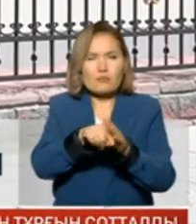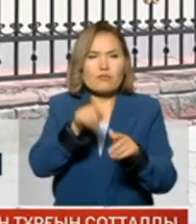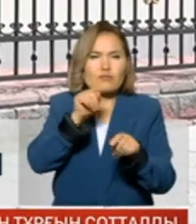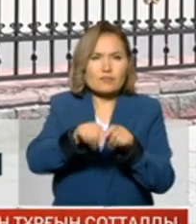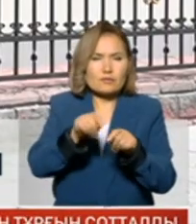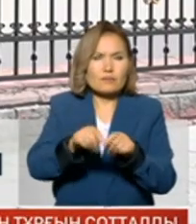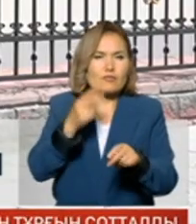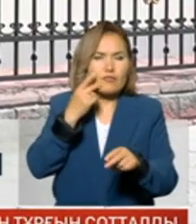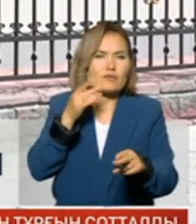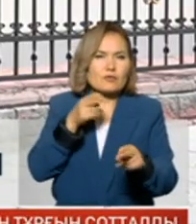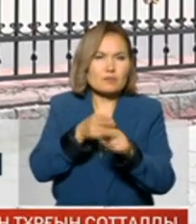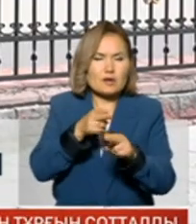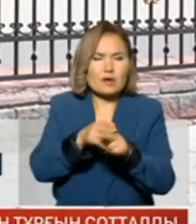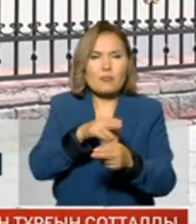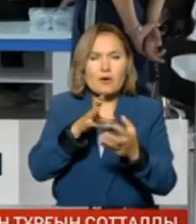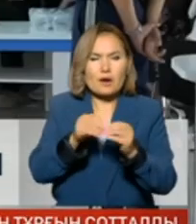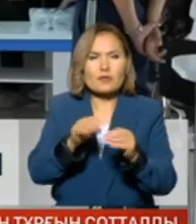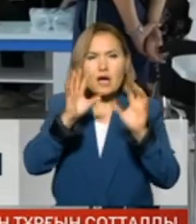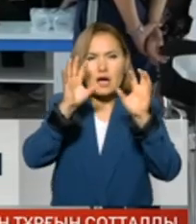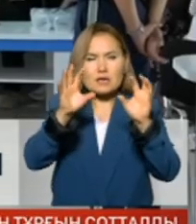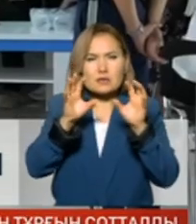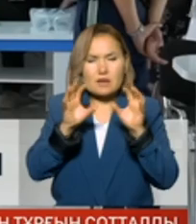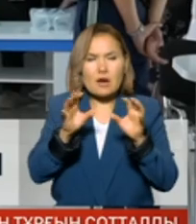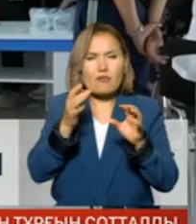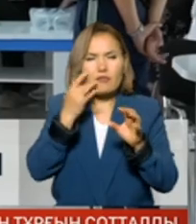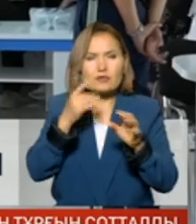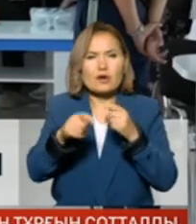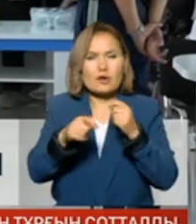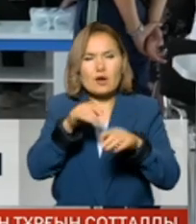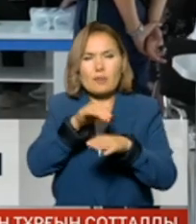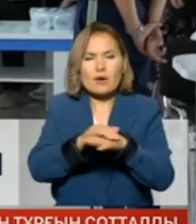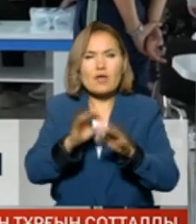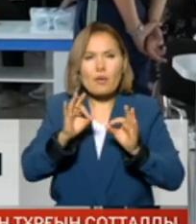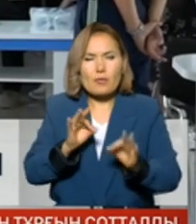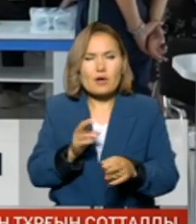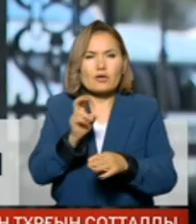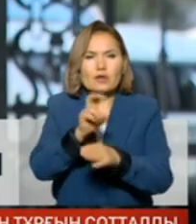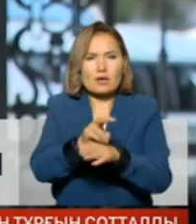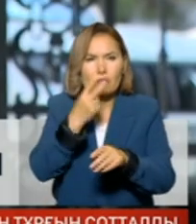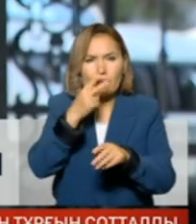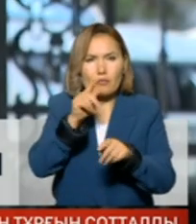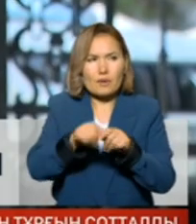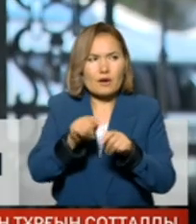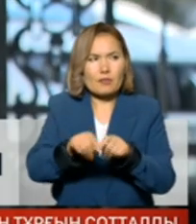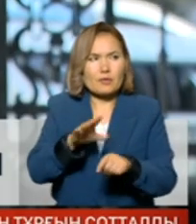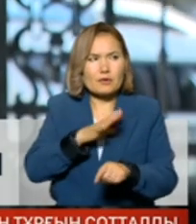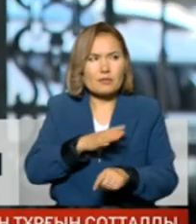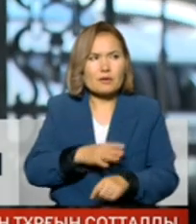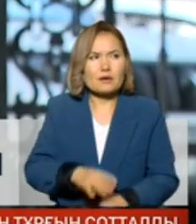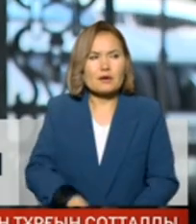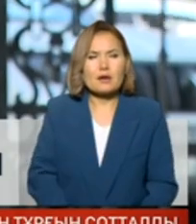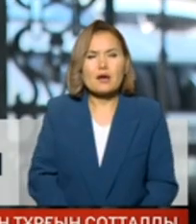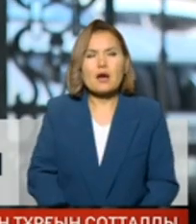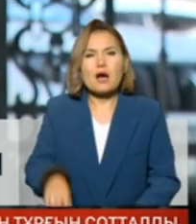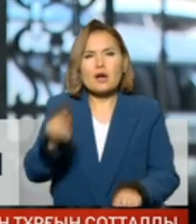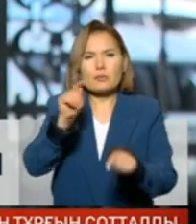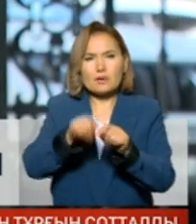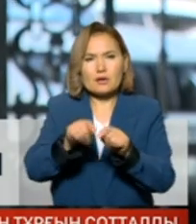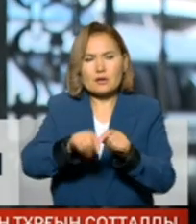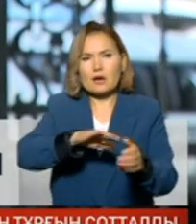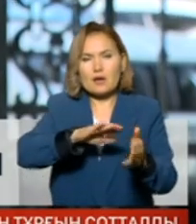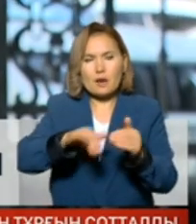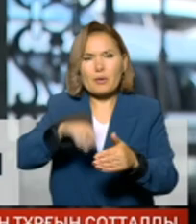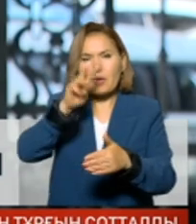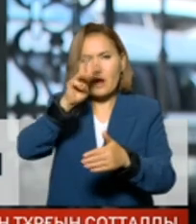Алайда прокуратура тексерістер заң шеңберінде жүрген және соған сай шешім қабылданатынын айтады. Біз заңнамаға сәйкес тексерістен кейін біз